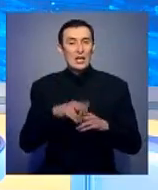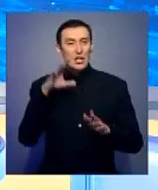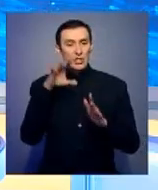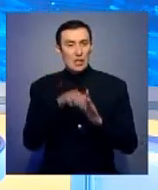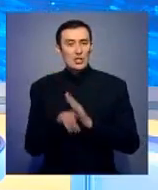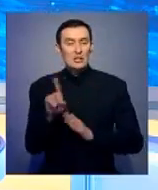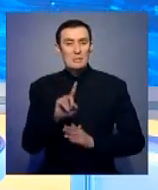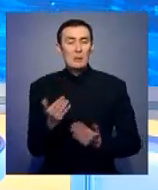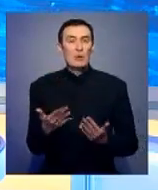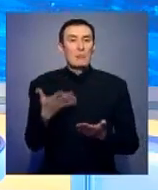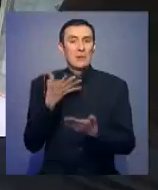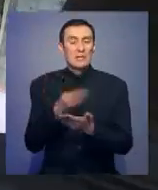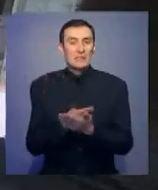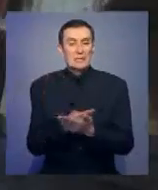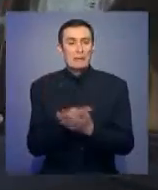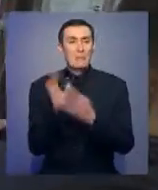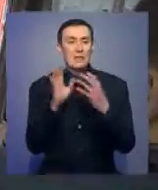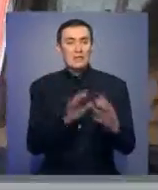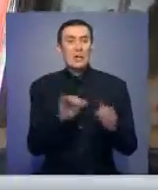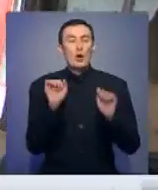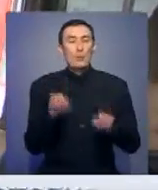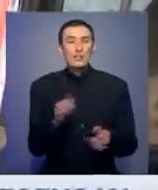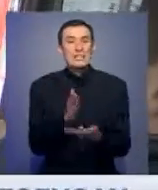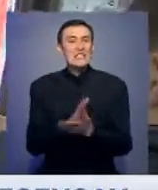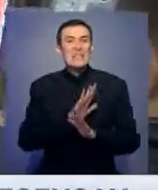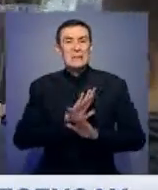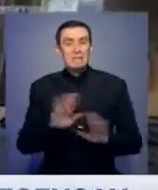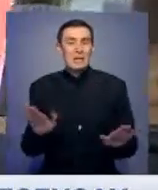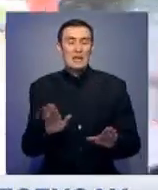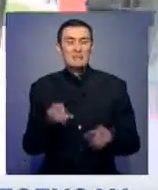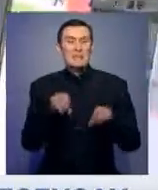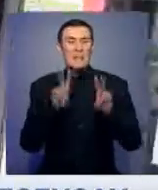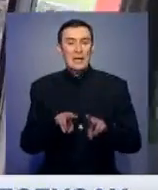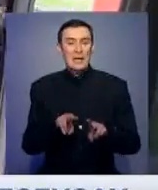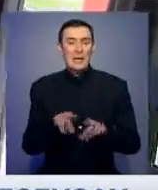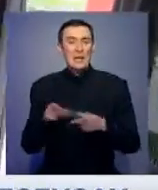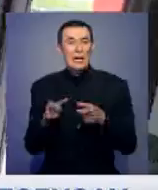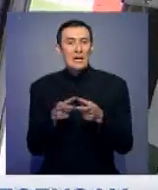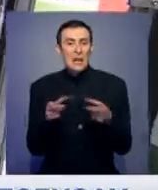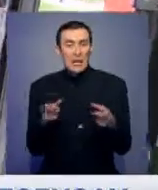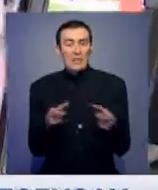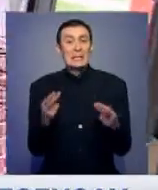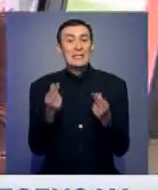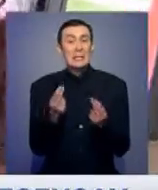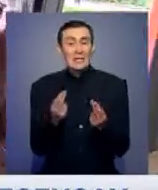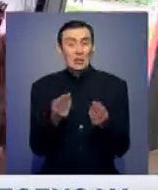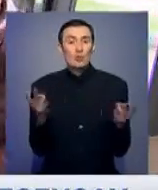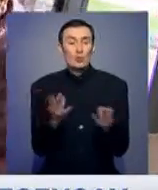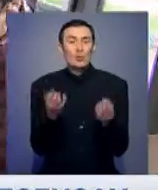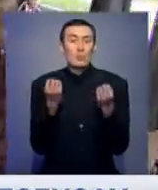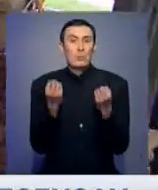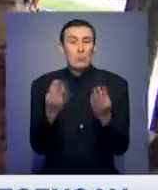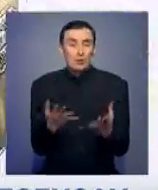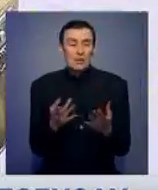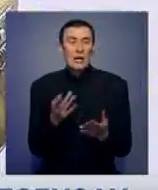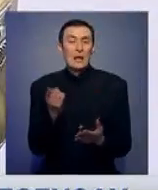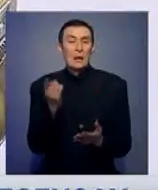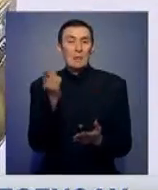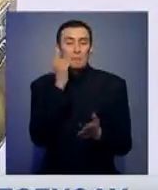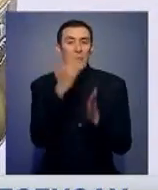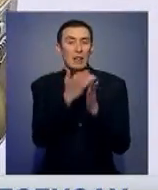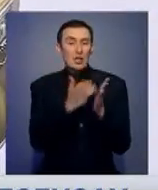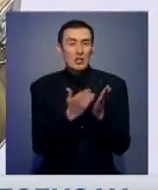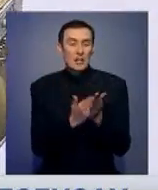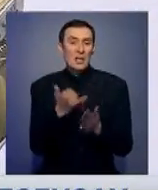означает, что теперь платить за проезд можно, не имея специальной транспортной карты и наличных денег. Нужно скачать одно из трех приложений